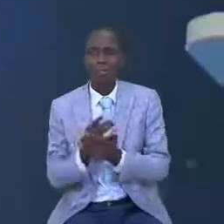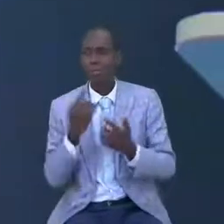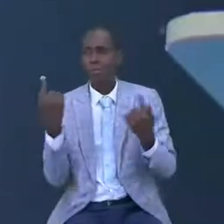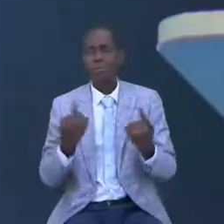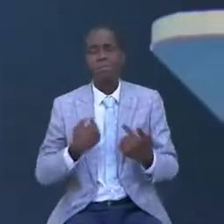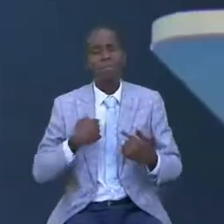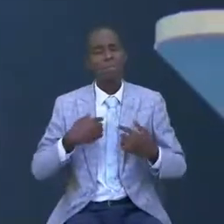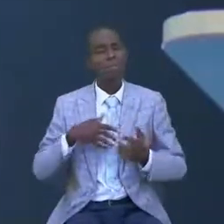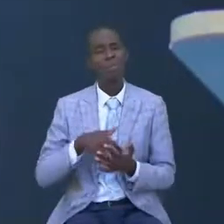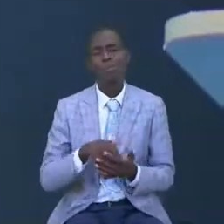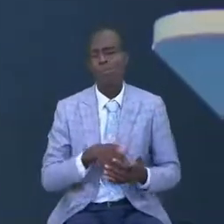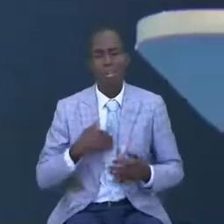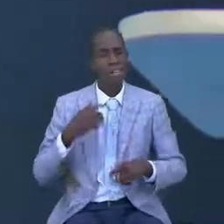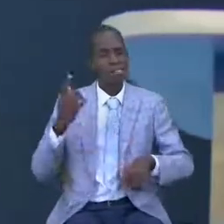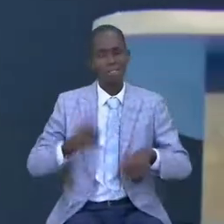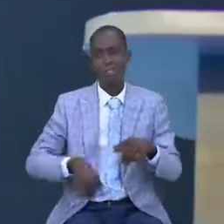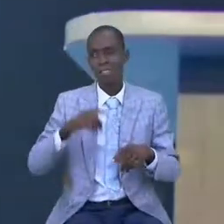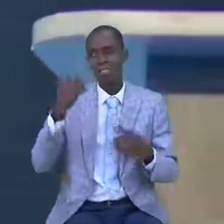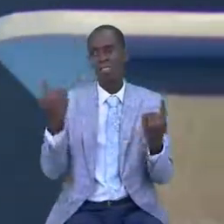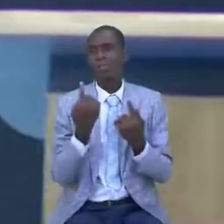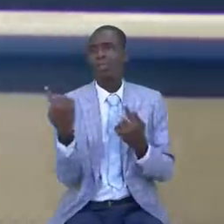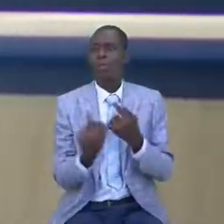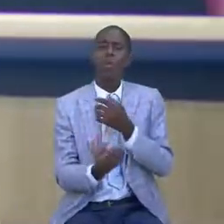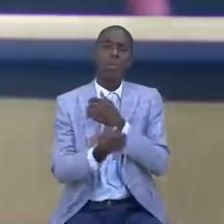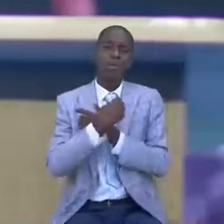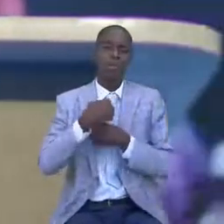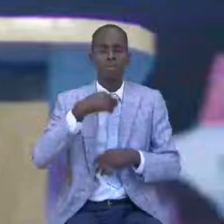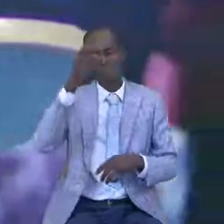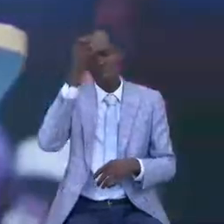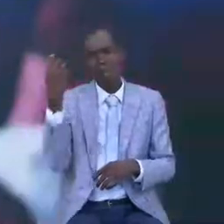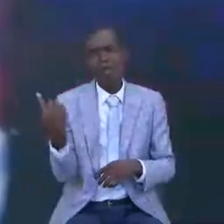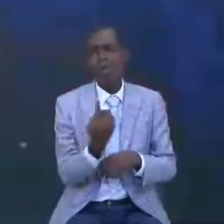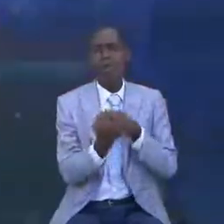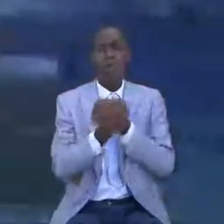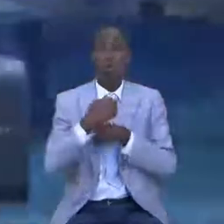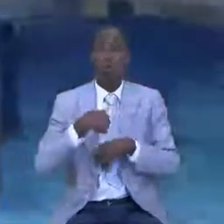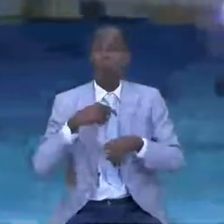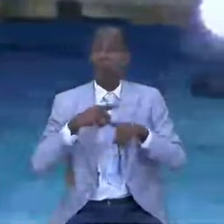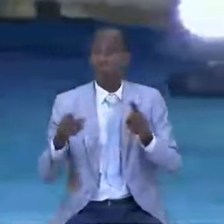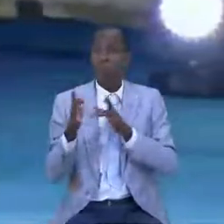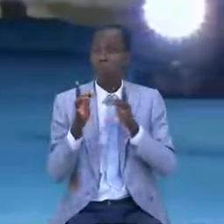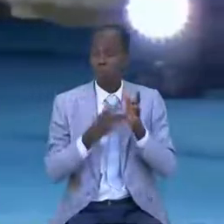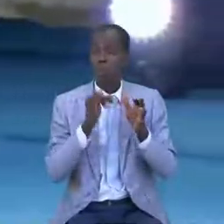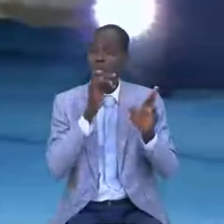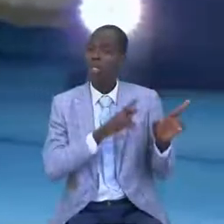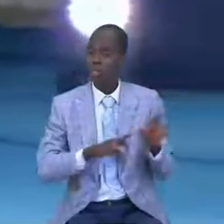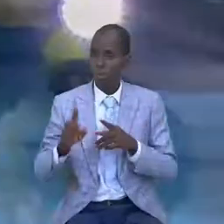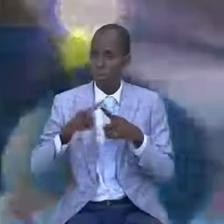ont mises dans ma vie. Je ne peux pas abandonner ces choses-là. Ne t'en fais pas. C'est Jésus qui va t'affranchir. Où que tu te